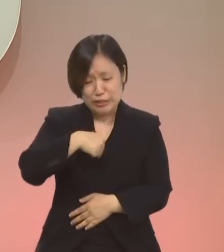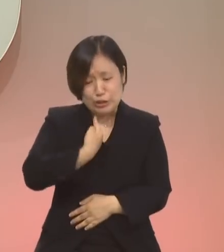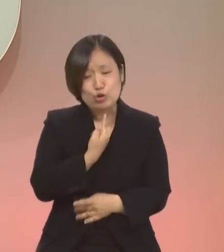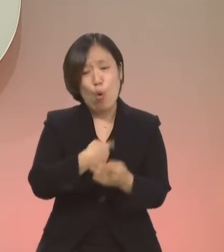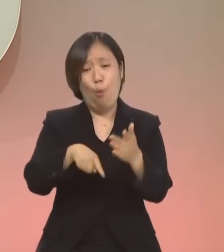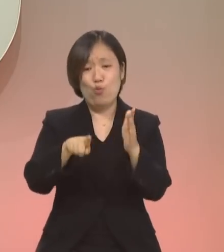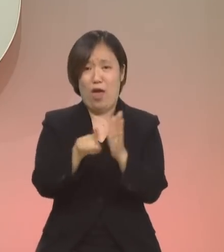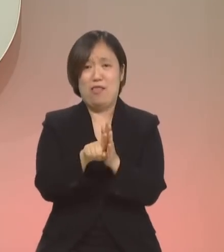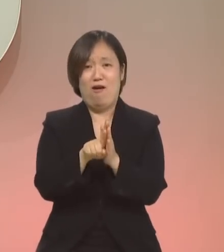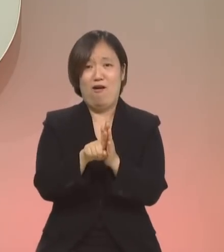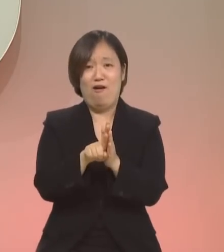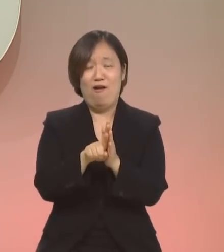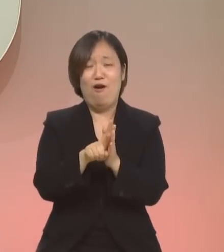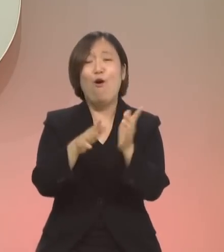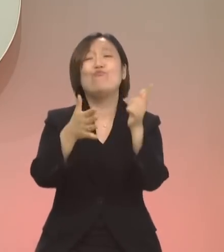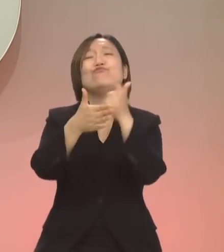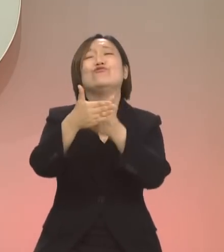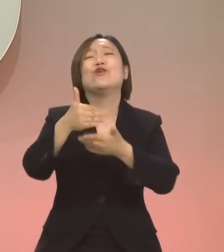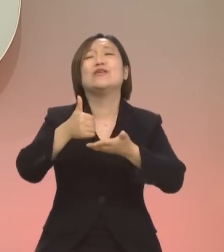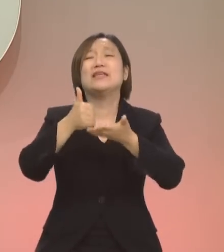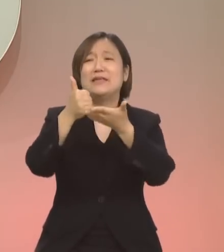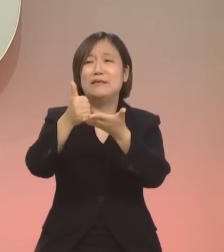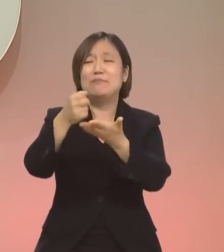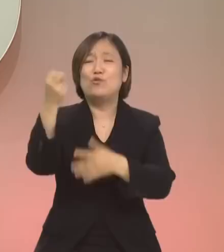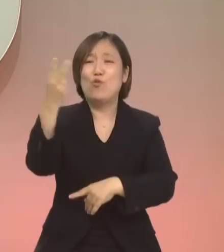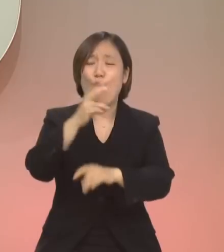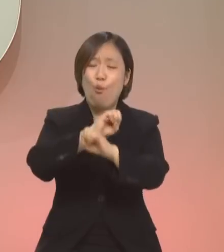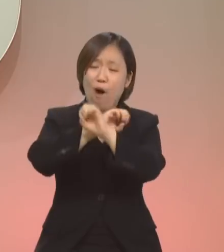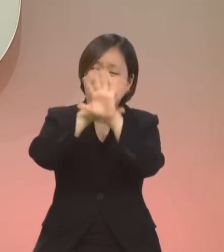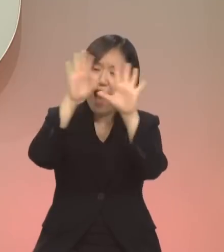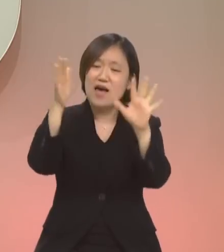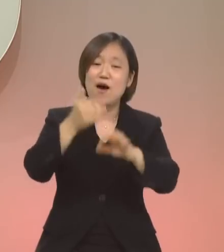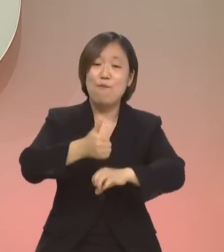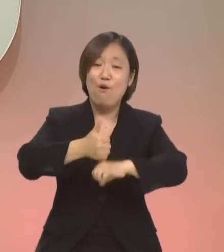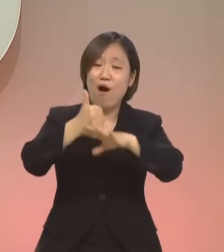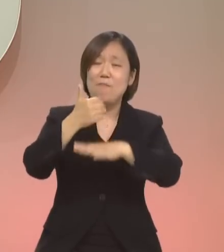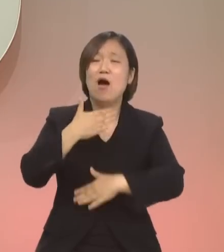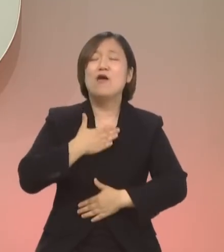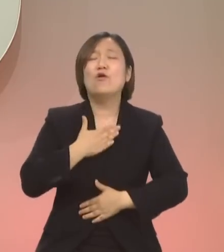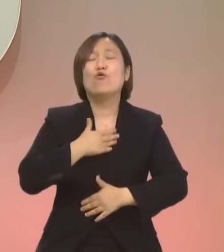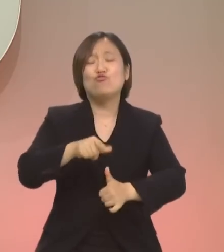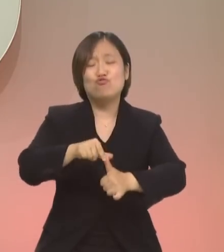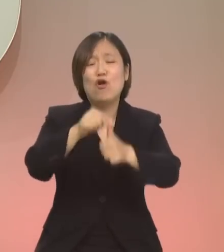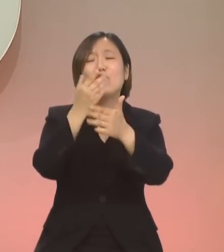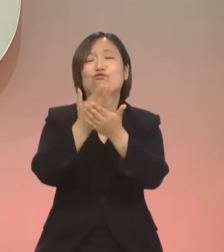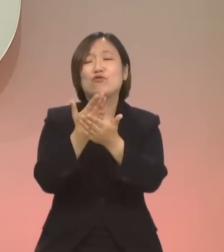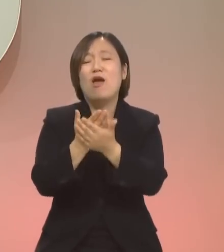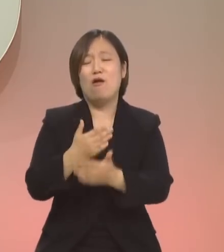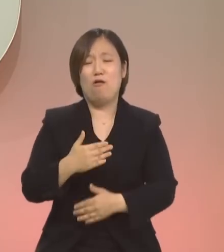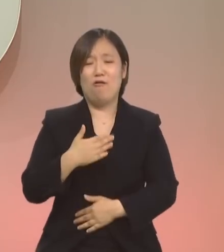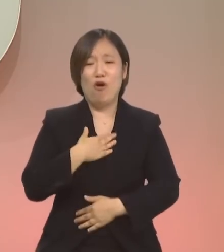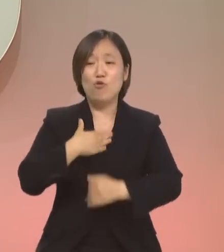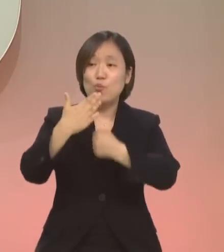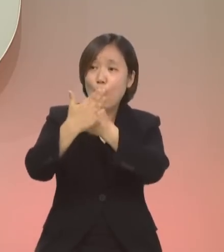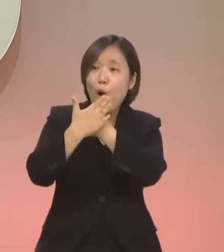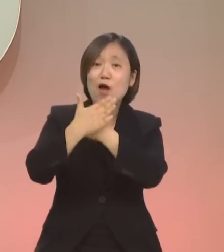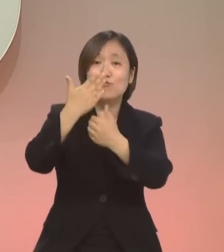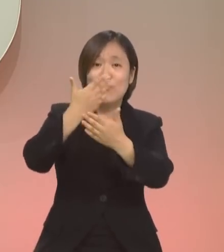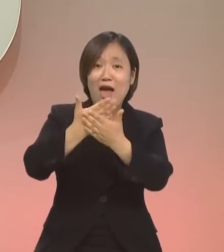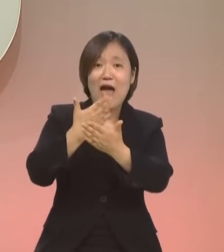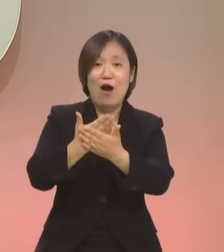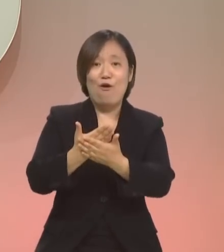부처님께 관세음보살님께 저 좀 살려 주십시오 저 좀 도와주십시오라고